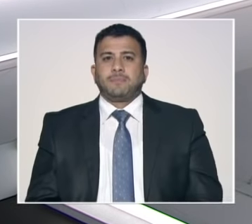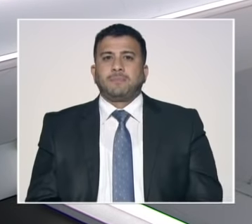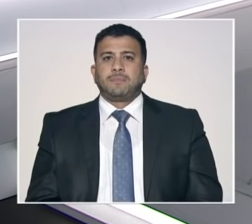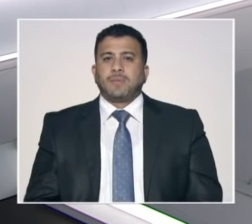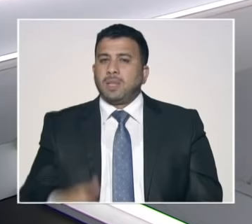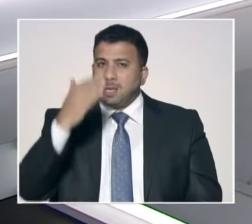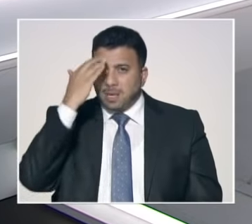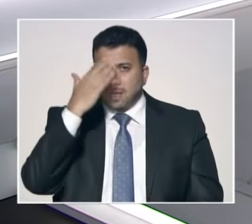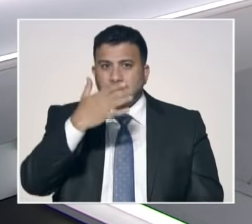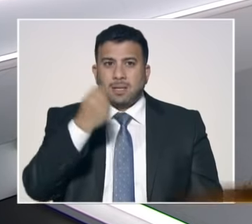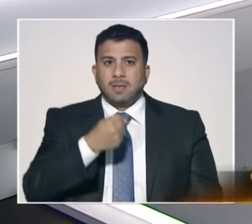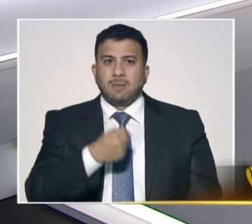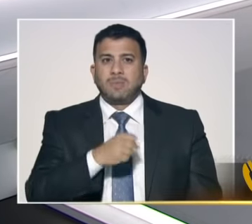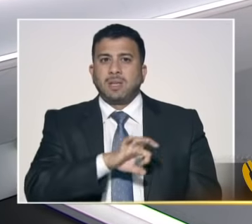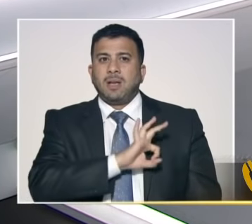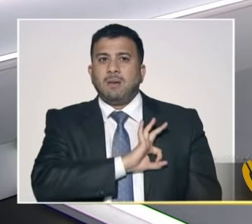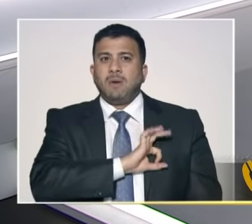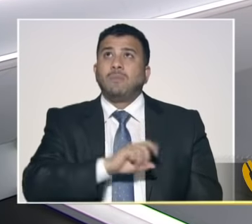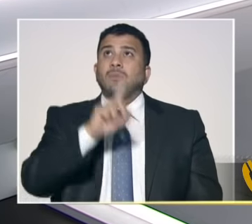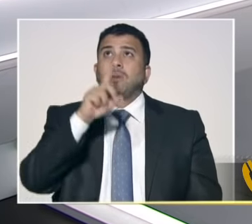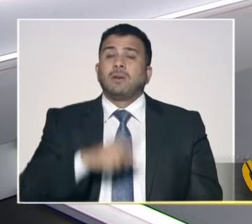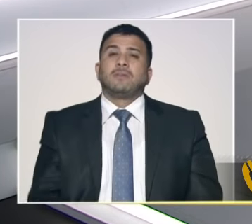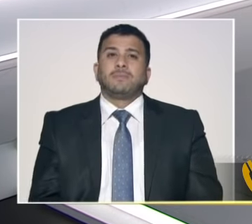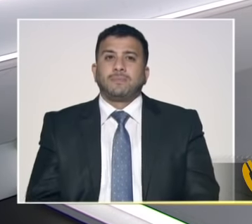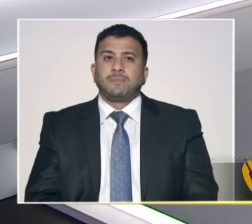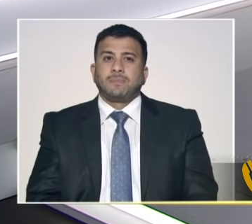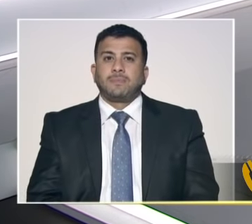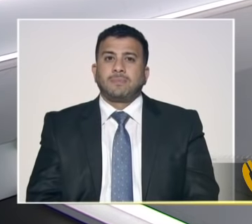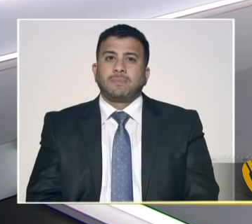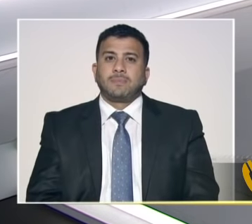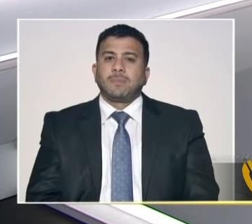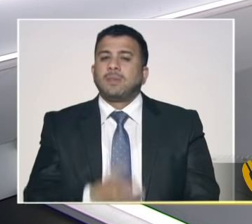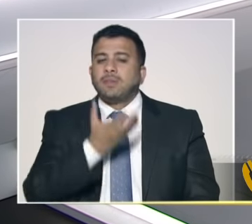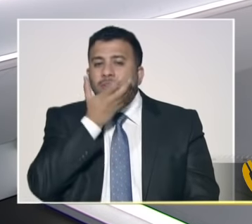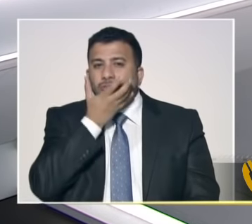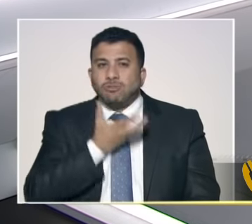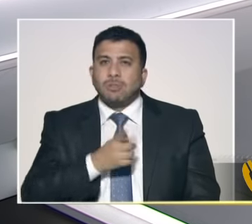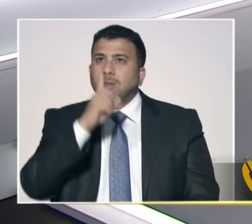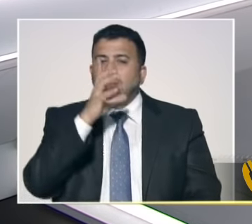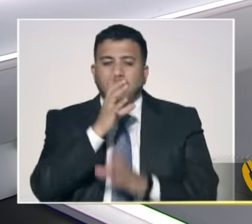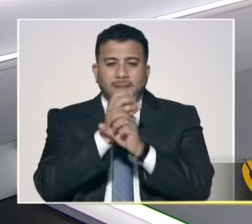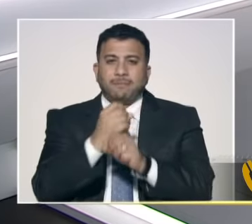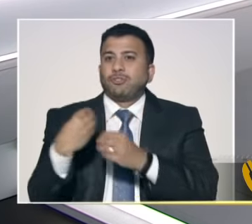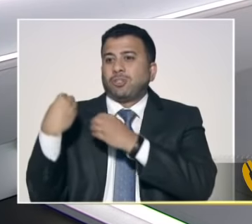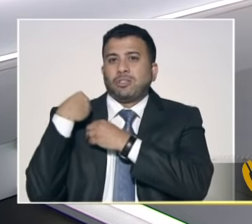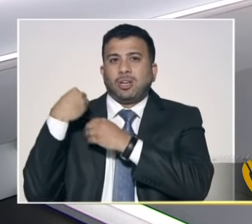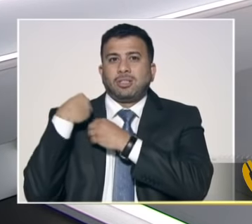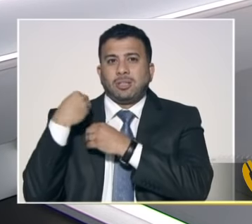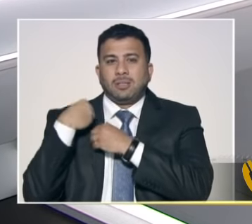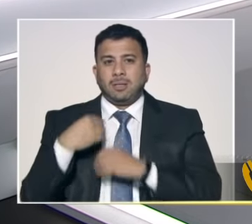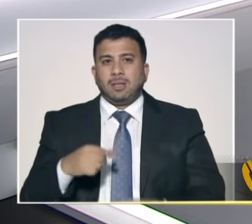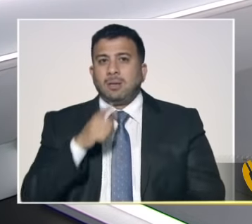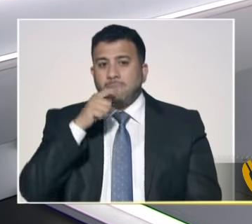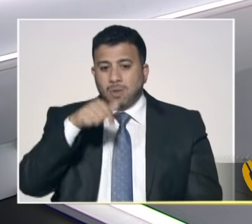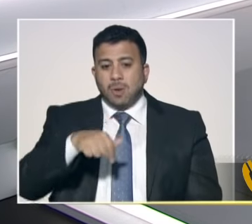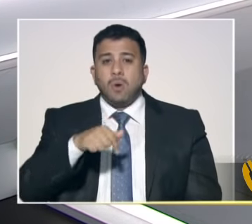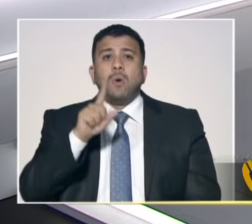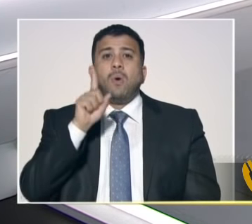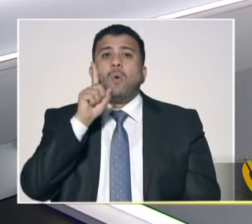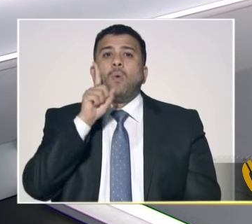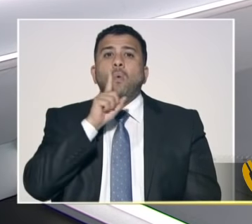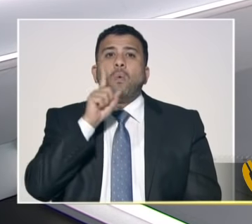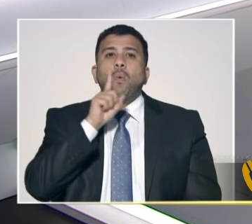السلام عليكم ورحمة الله وبركاته يا شيخ. عليكم السلام ورحمة الله. بارك الله فيك، جزاك الله خير. وياك. عندي الوالدة الآن تسمعك وتقول